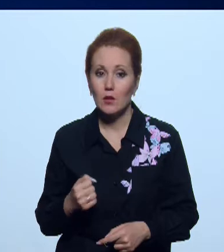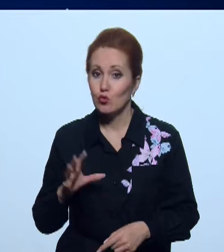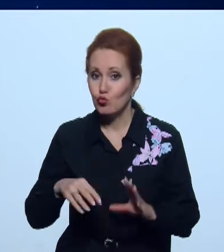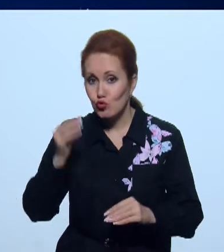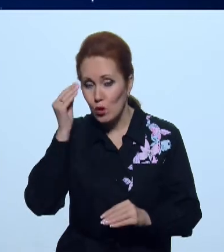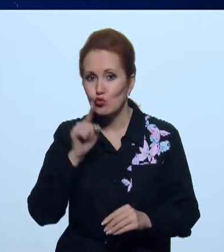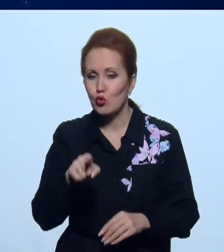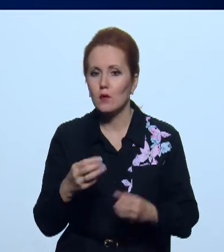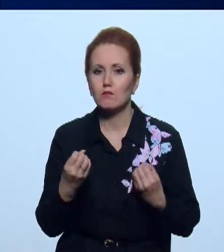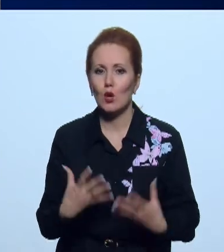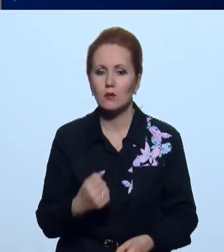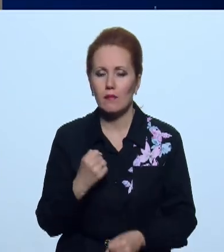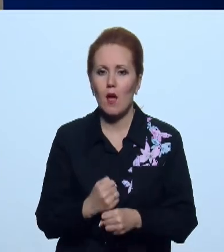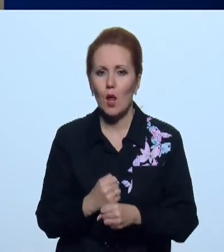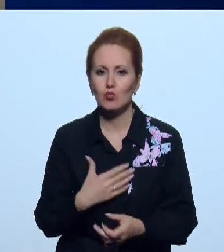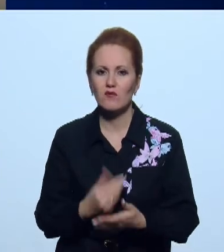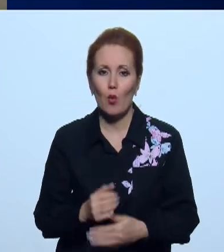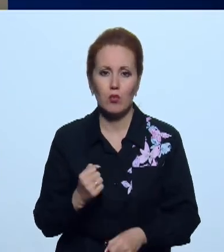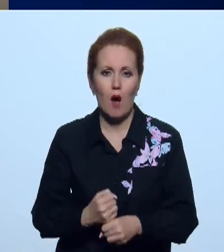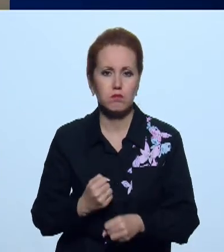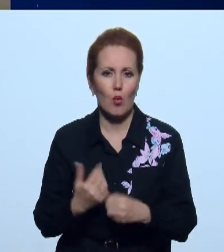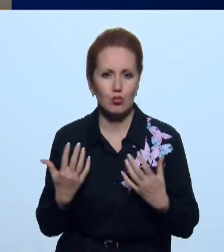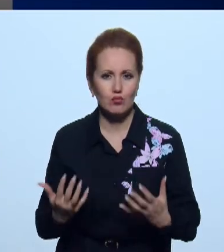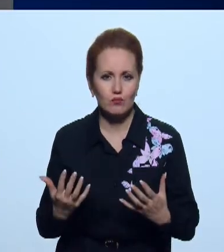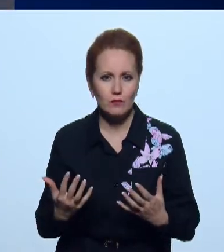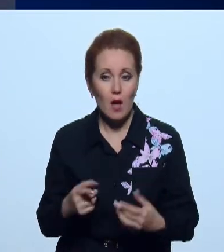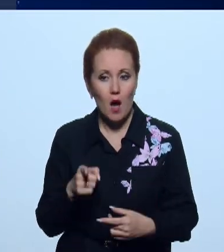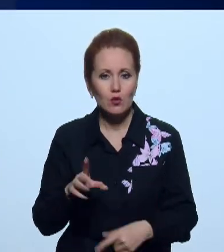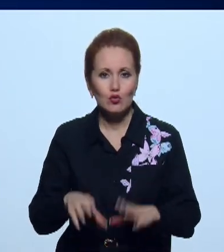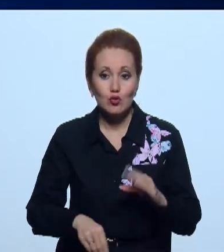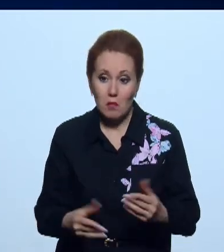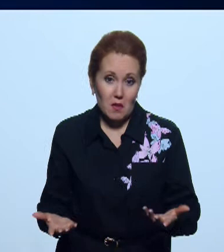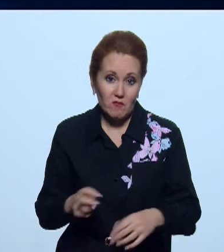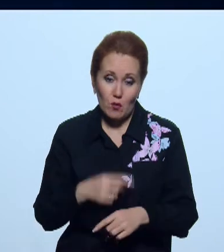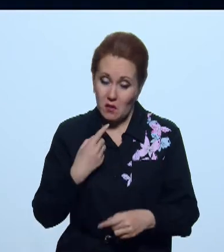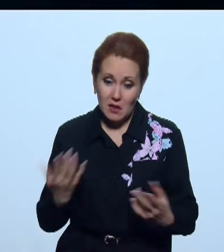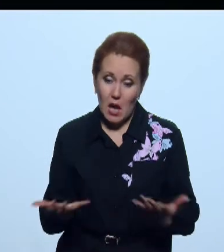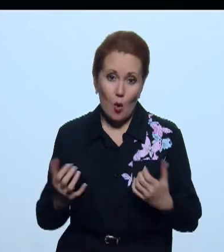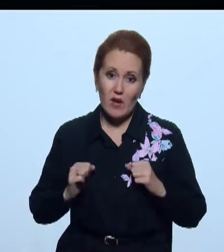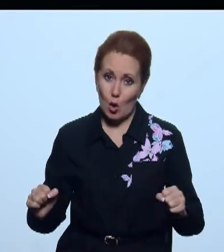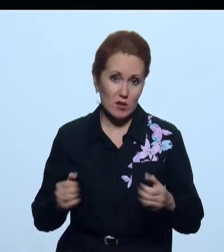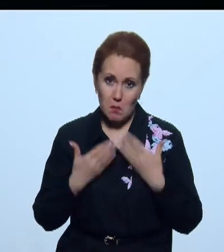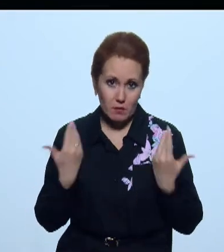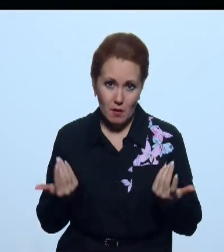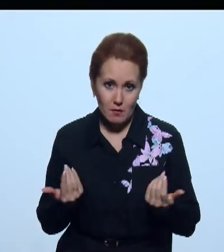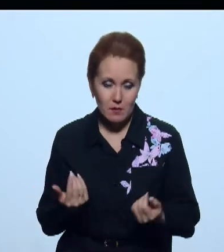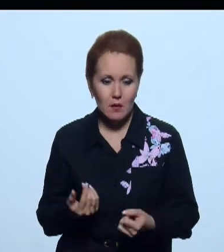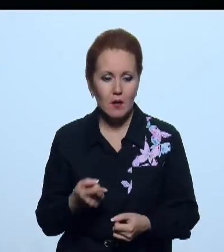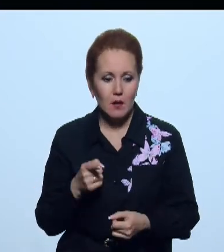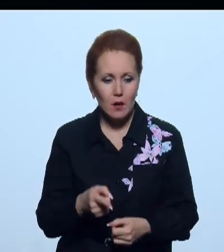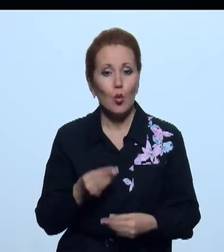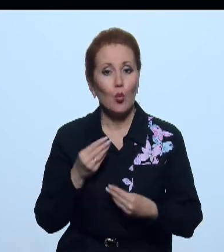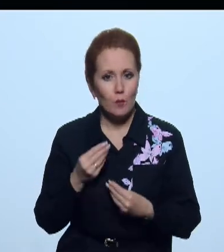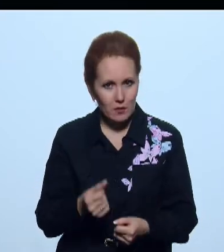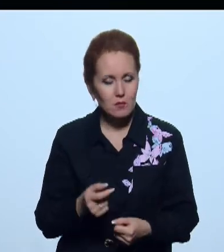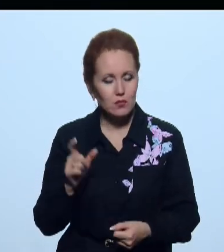считают, что они просто делают свою работу. То есть, конечно, ну, они считают, что никакого героизма в этом нет. Надо уговорить его сниматься, и что он